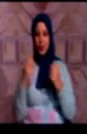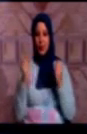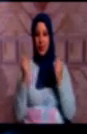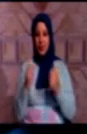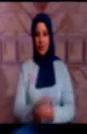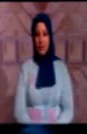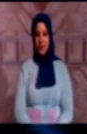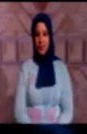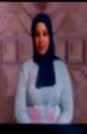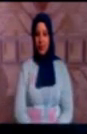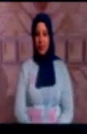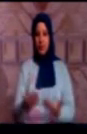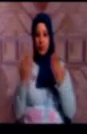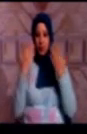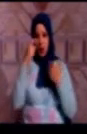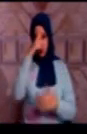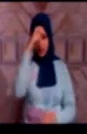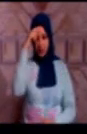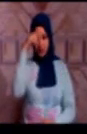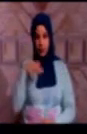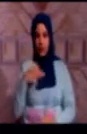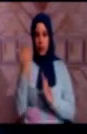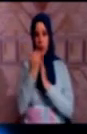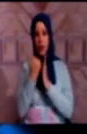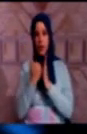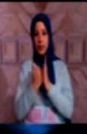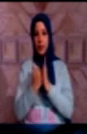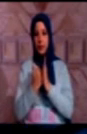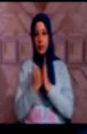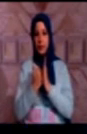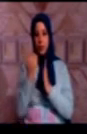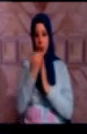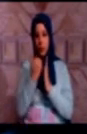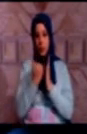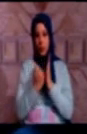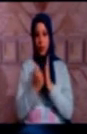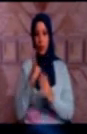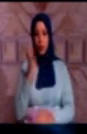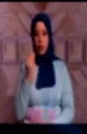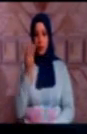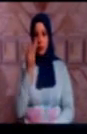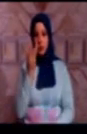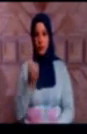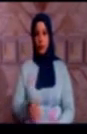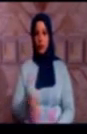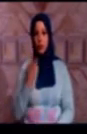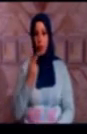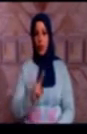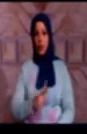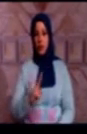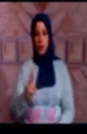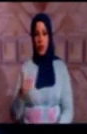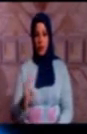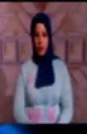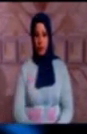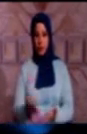الحراره يمكن النهارده بدات تكون اقل حده بدات تنخفض درجات الحراره يمكن لنا من فتره الصباح واحنا استشعرنا اختلاف درجات